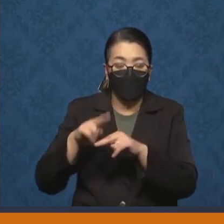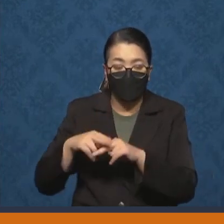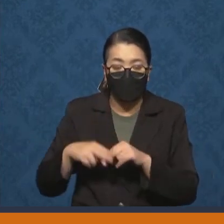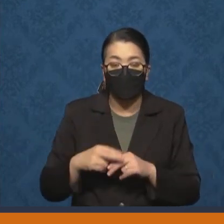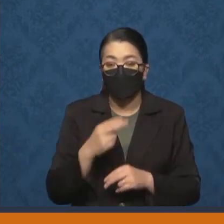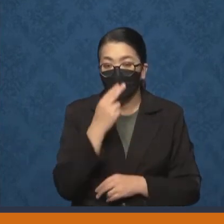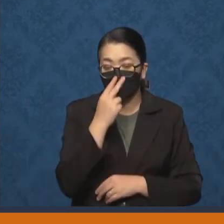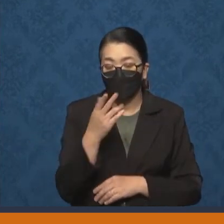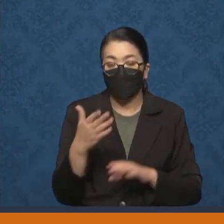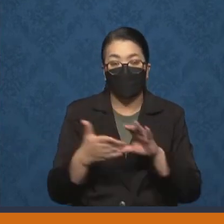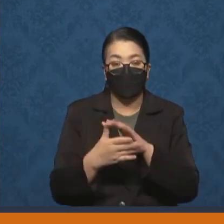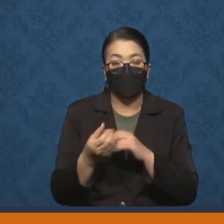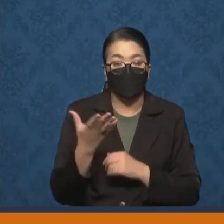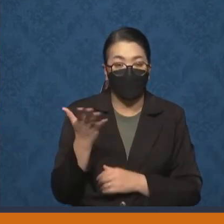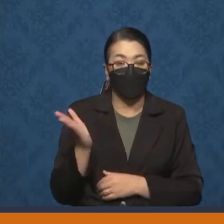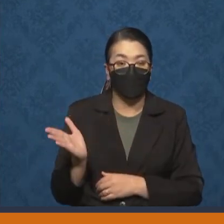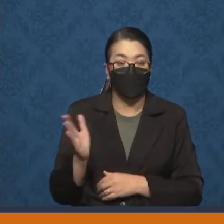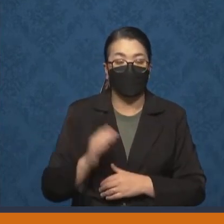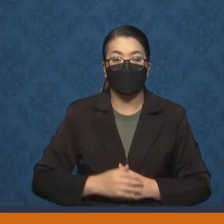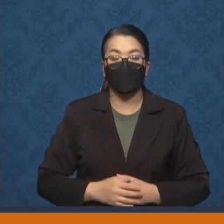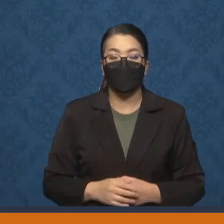ธ์ในสไลด์หน้าถัดไปครับ